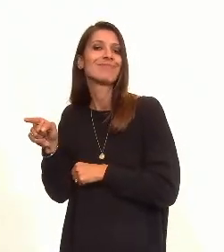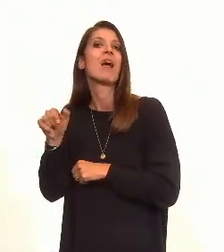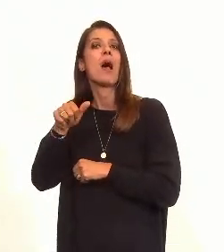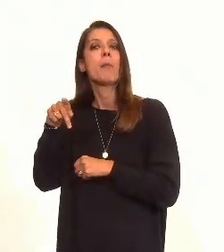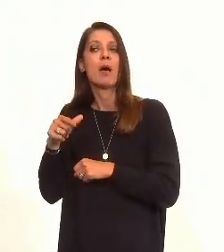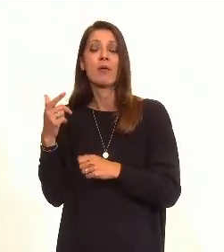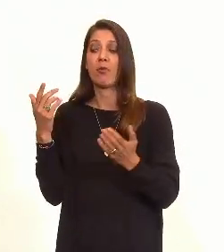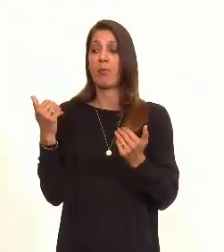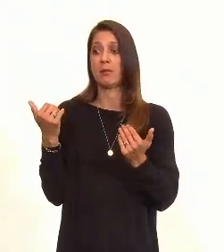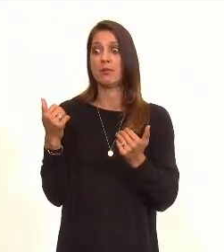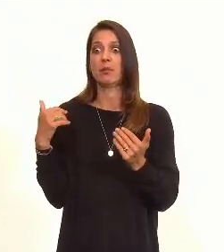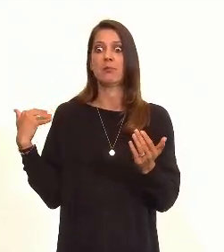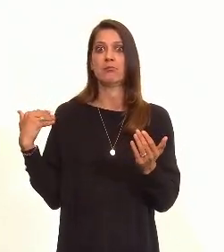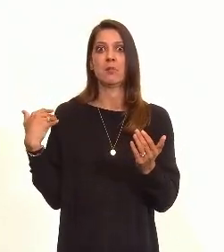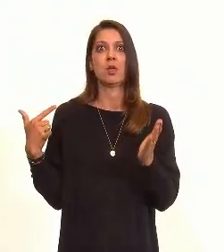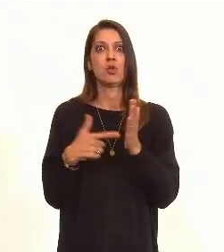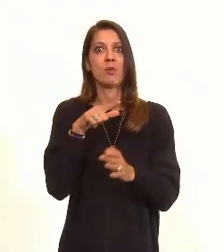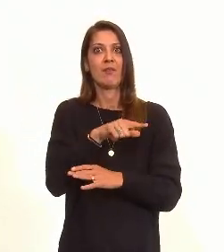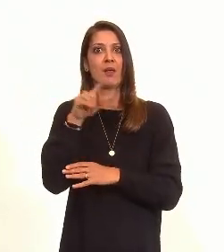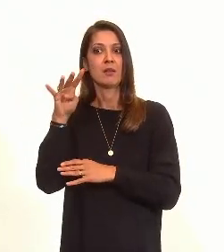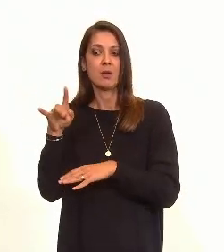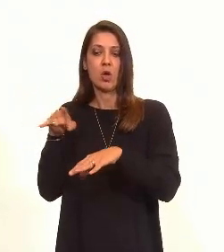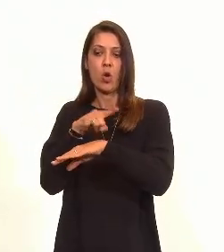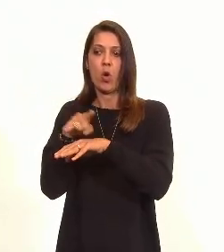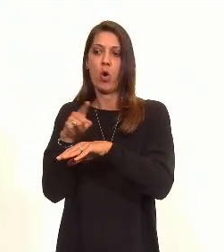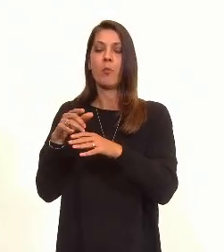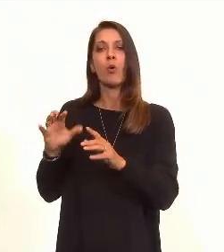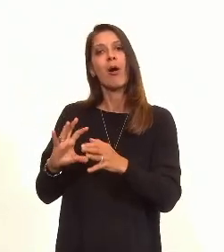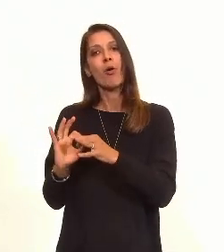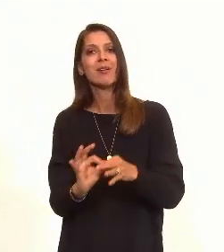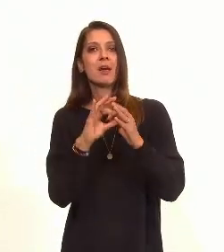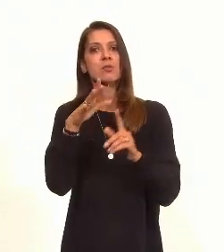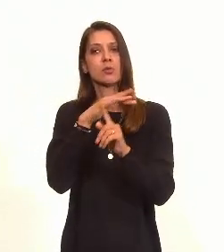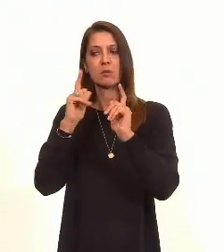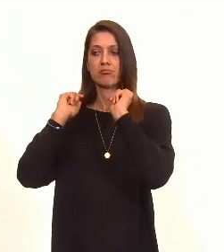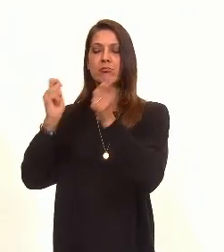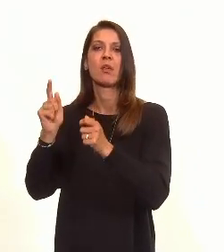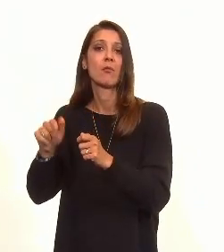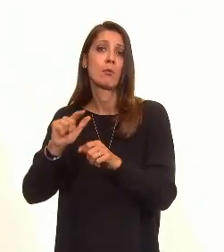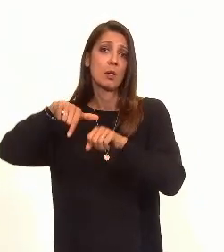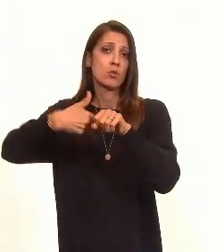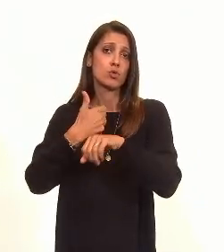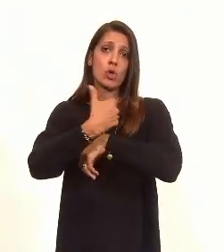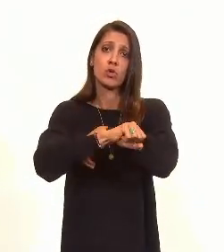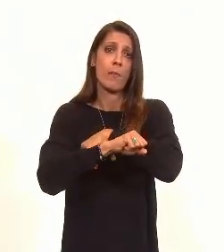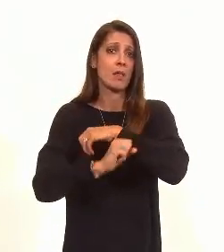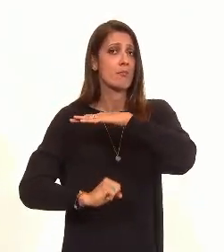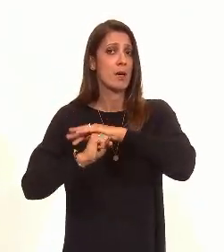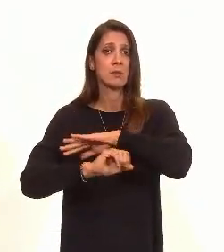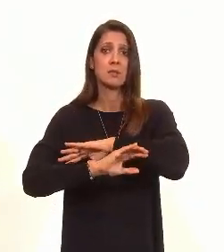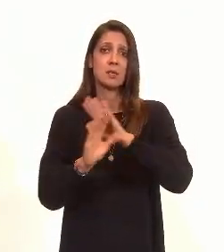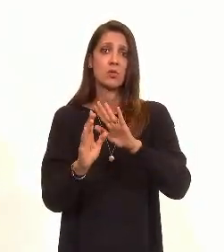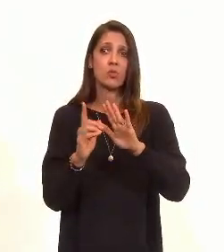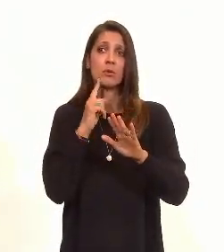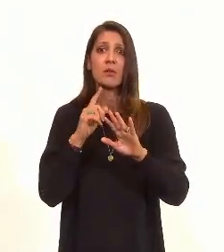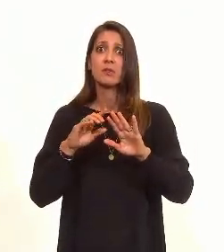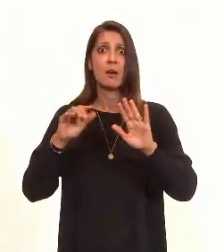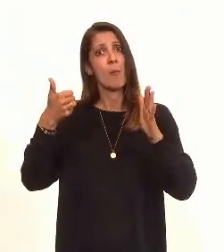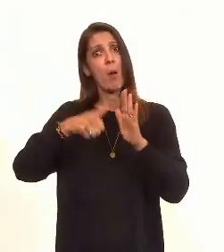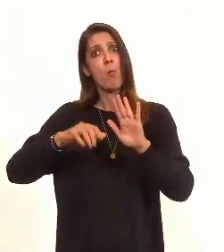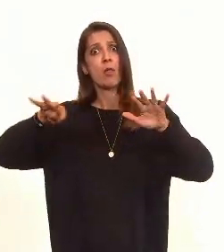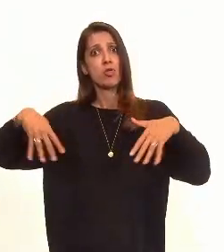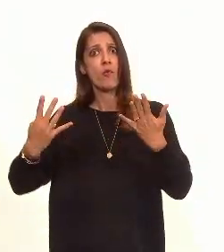que des heures dédiées aux liens sociaux soient accordées. Et encore, il ne s'agit que de 2 heures par semaine avec un maximum de 9 heures par mois. On est